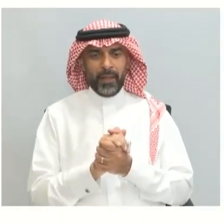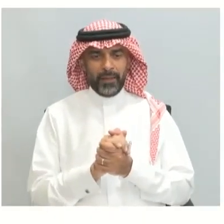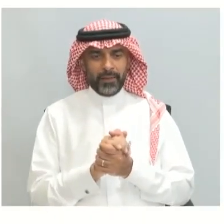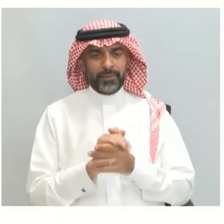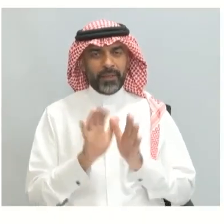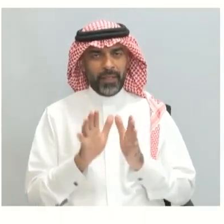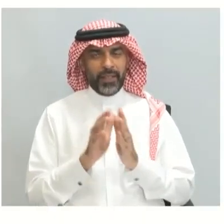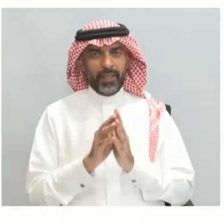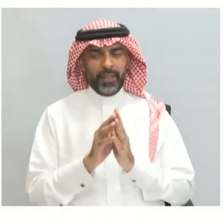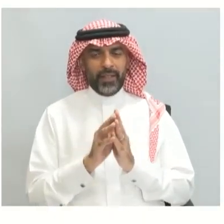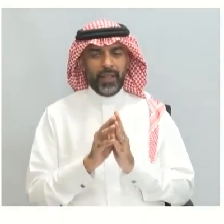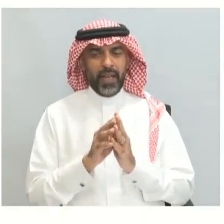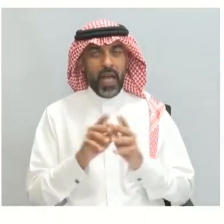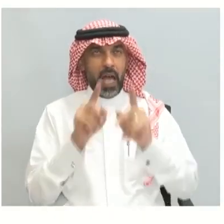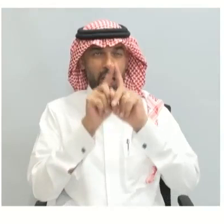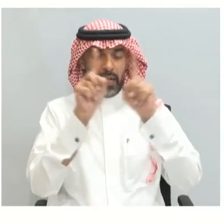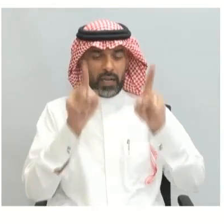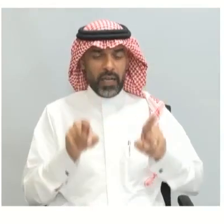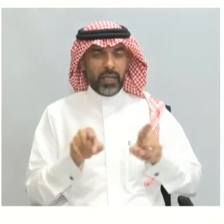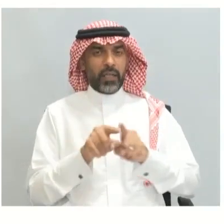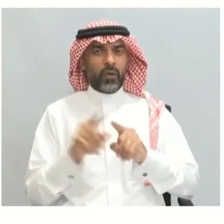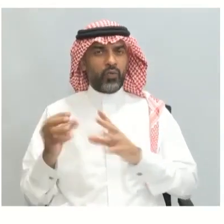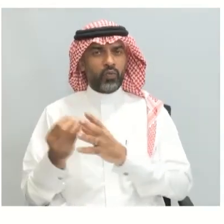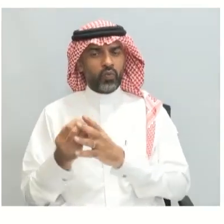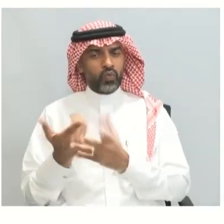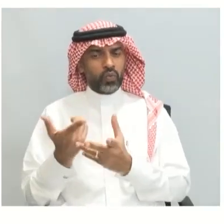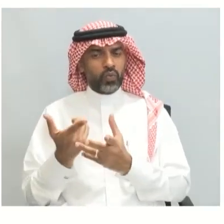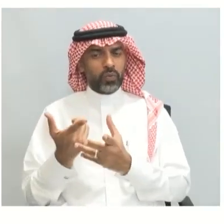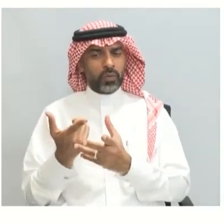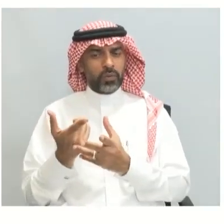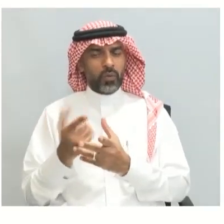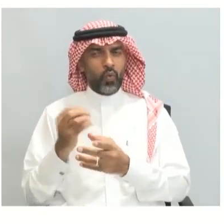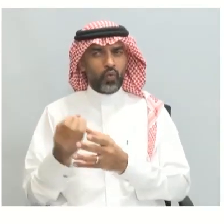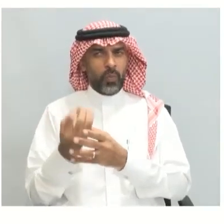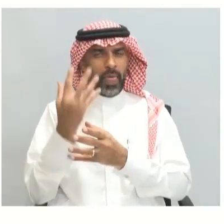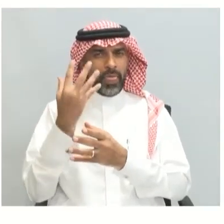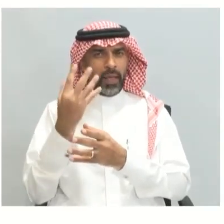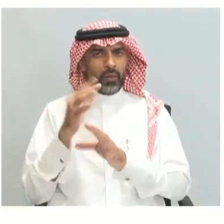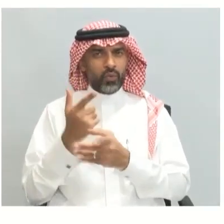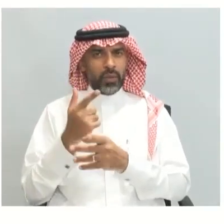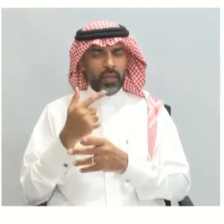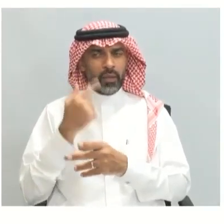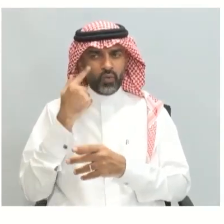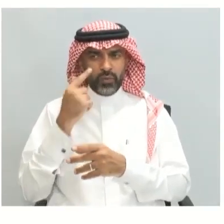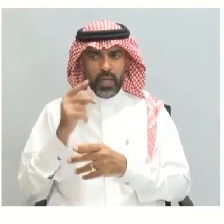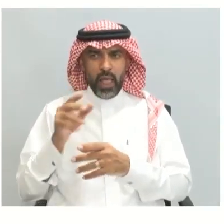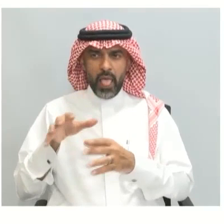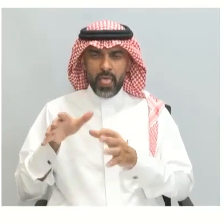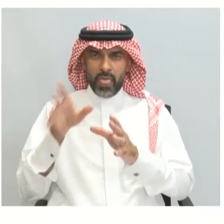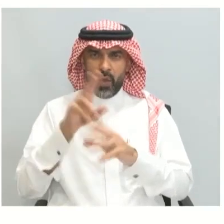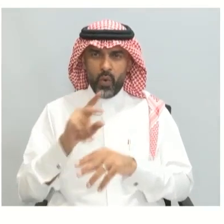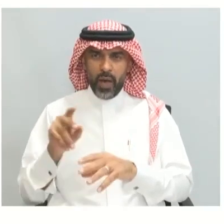وبناتي الطلاب الخريطه هي ما تظهر او ما نستطيع من خلالها